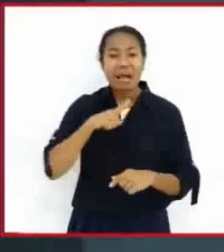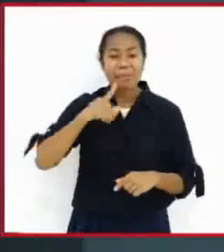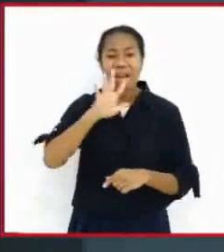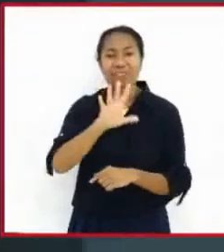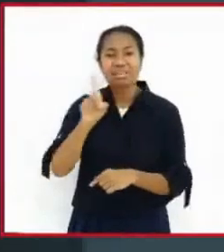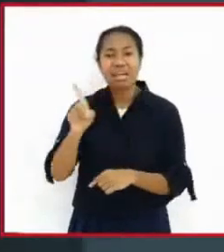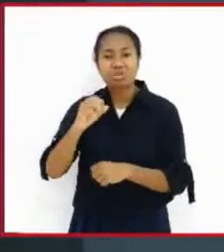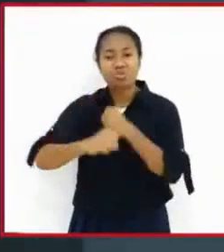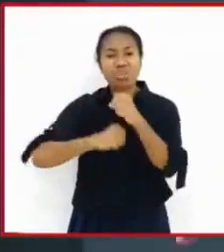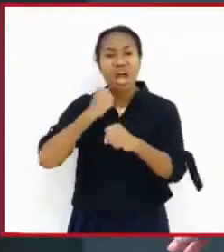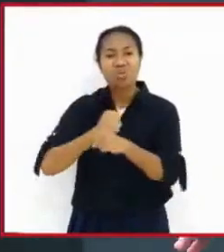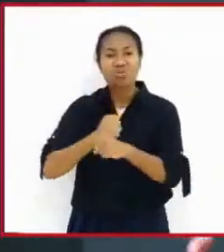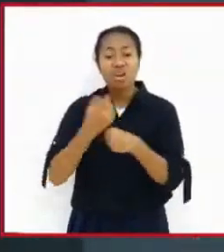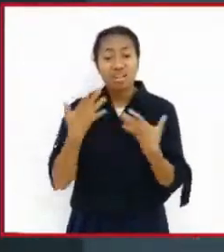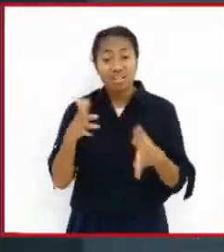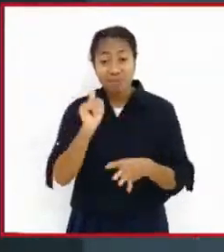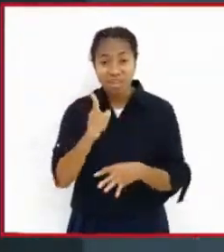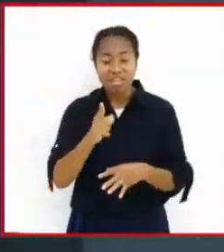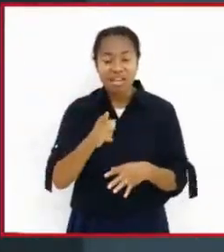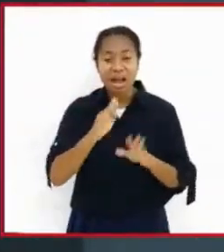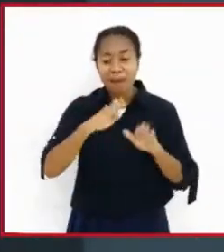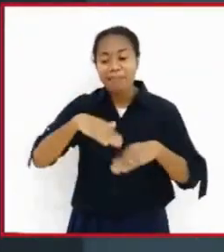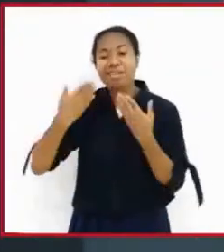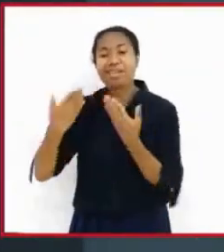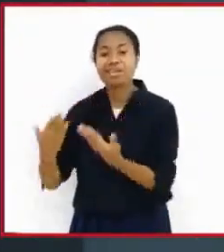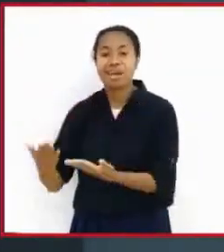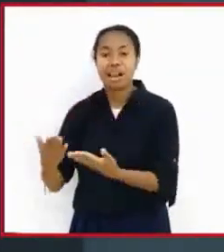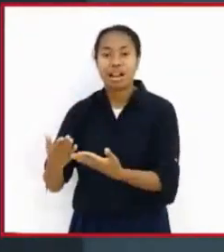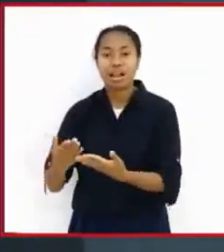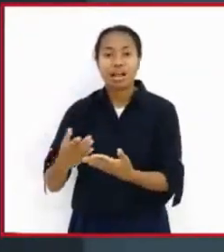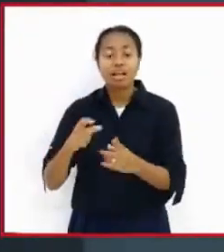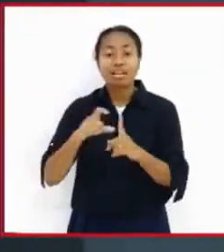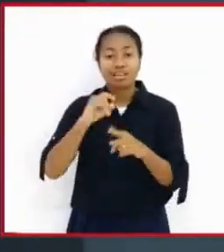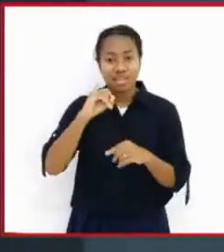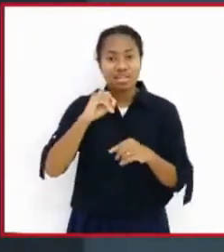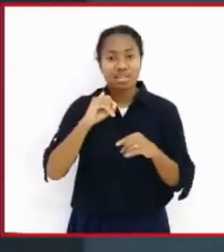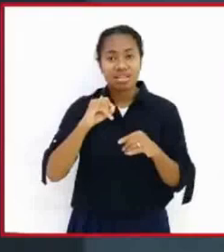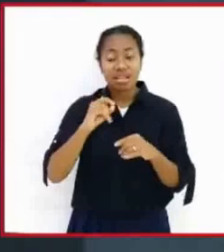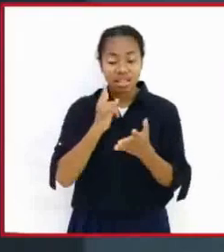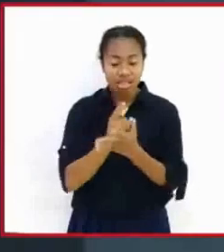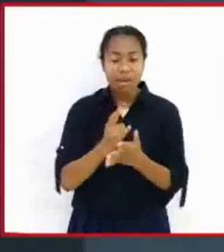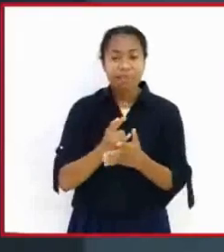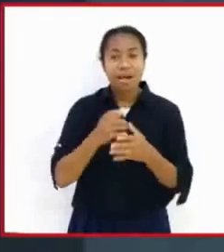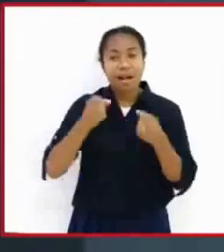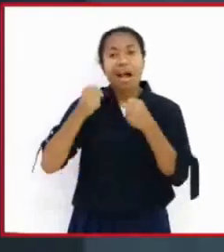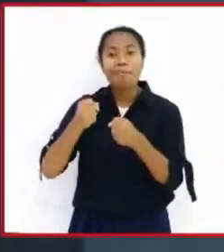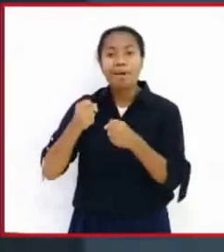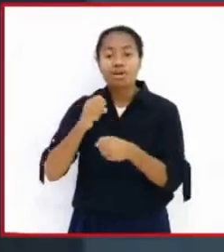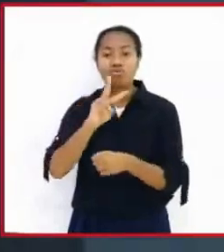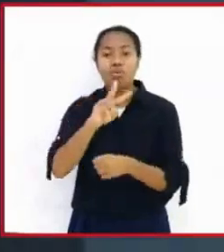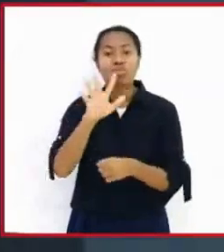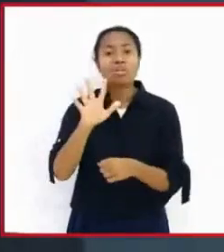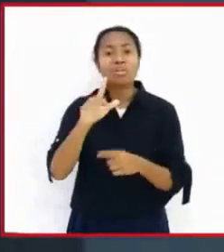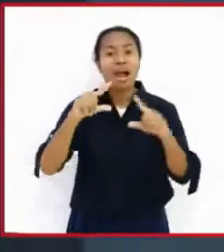sampai akhirnya dia menghembuskan Nafas Terakhir di kamar gelap itu 25agustus